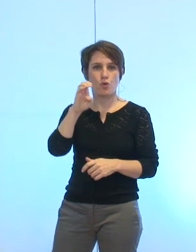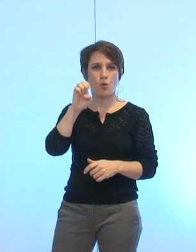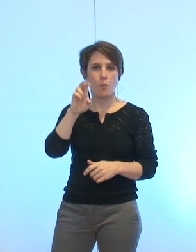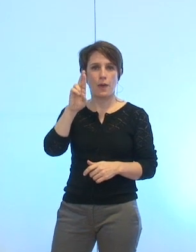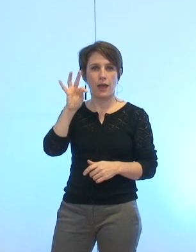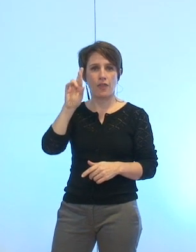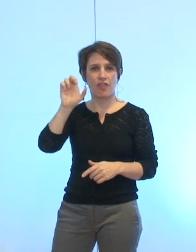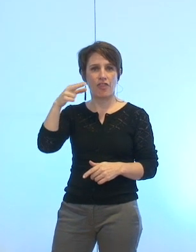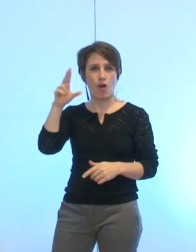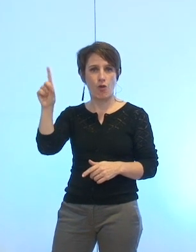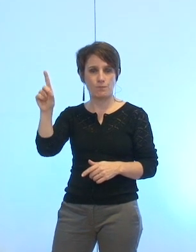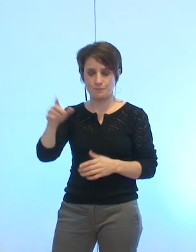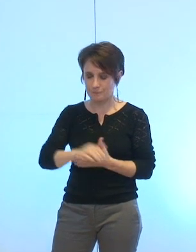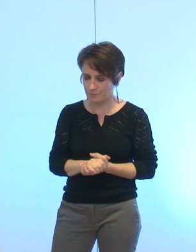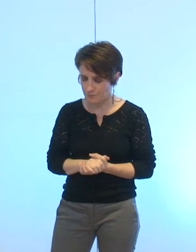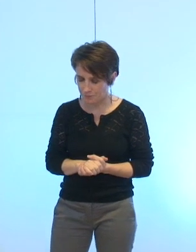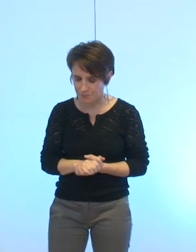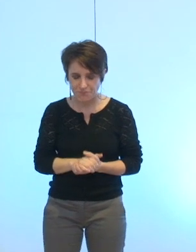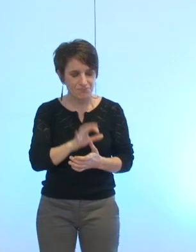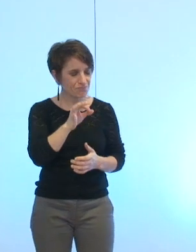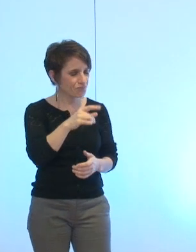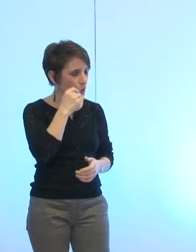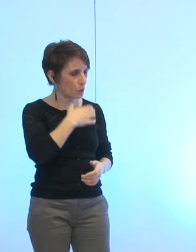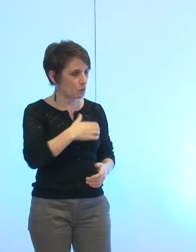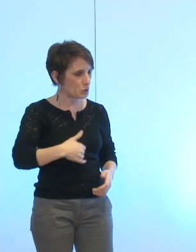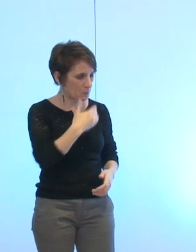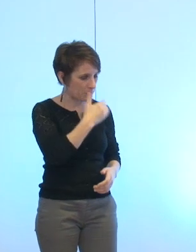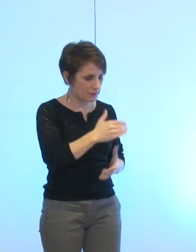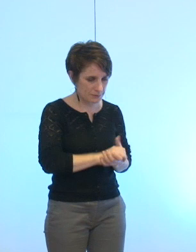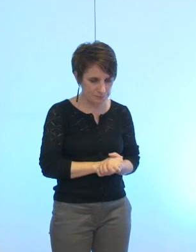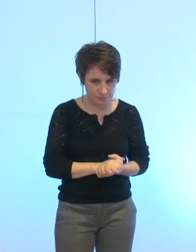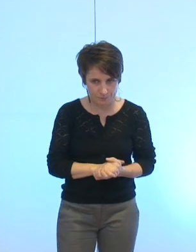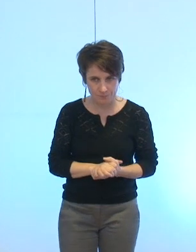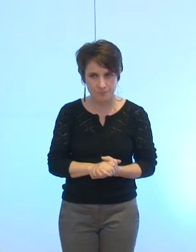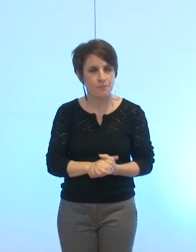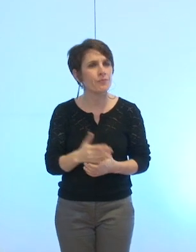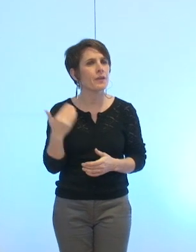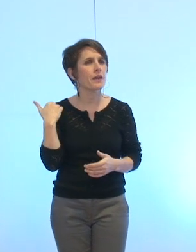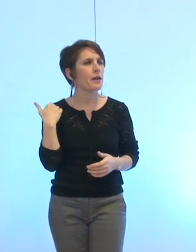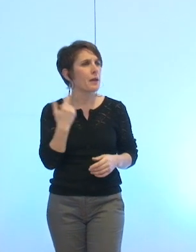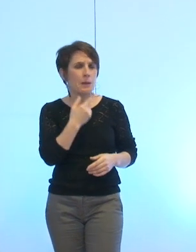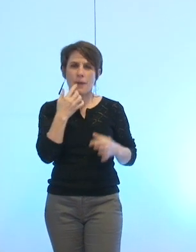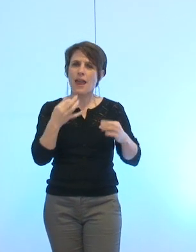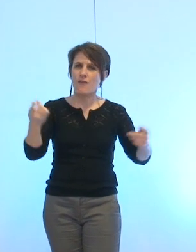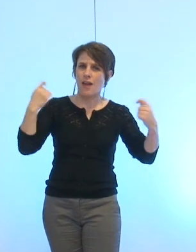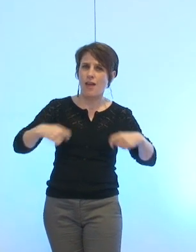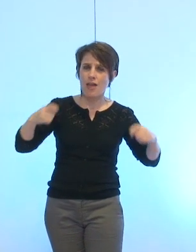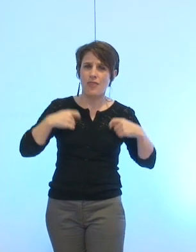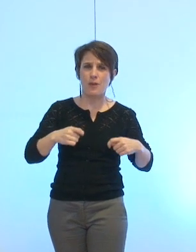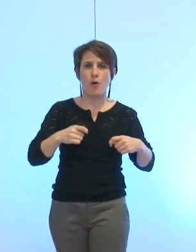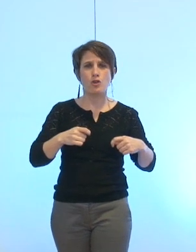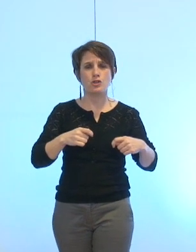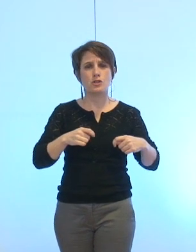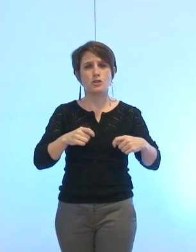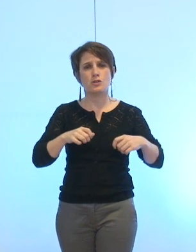oui monsieur le Maire merci concernant les dépenses de protocole qui ont été évoquées on devrait atterrir en